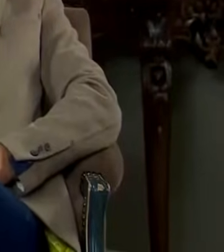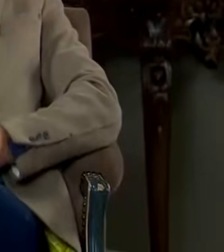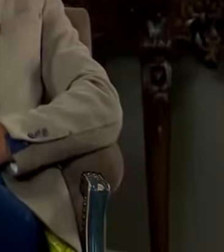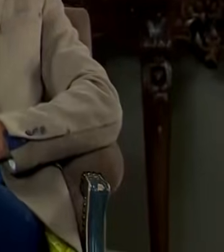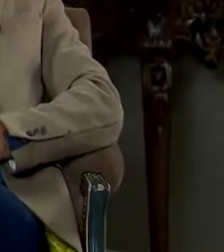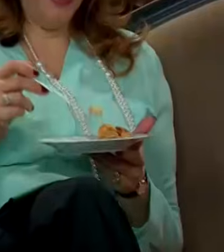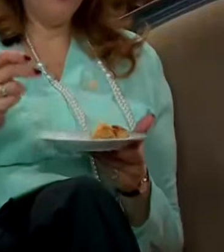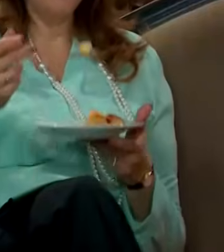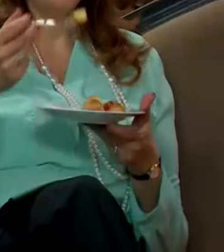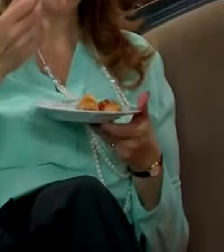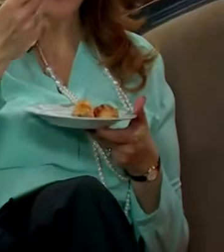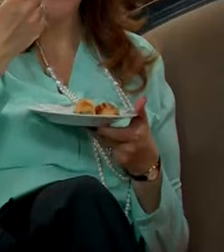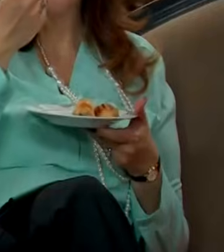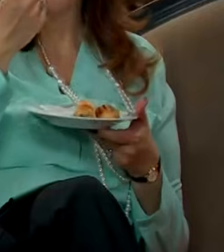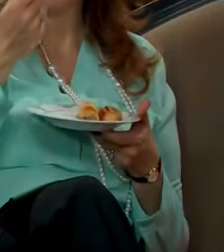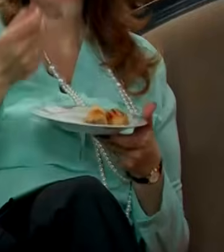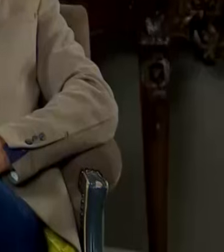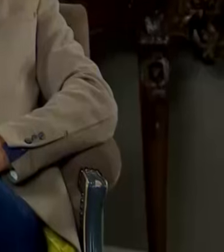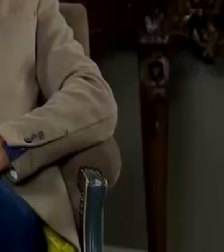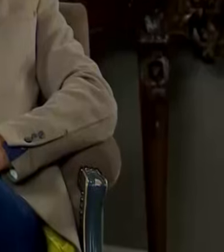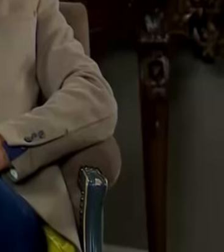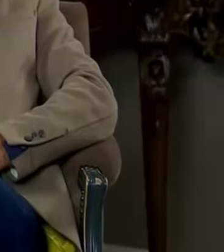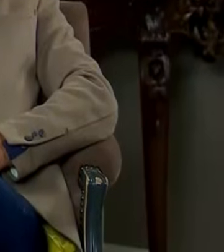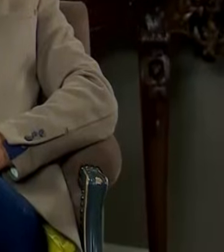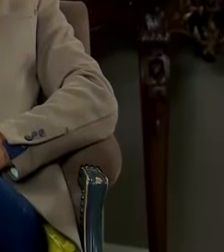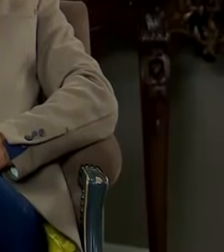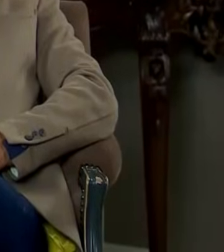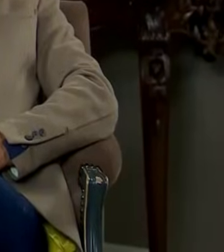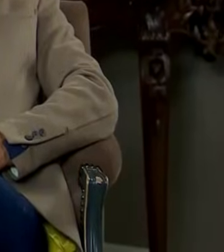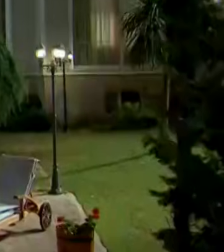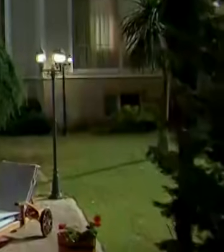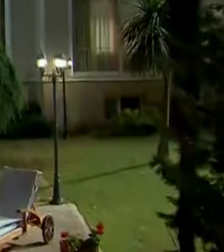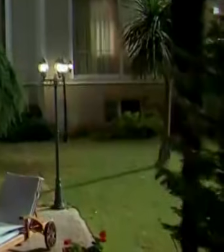Sarp renk vermemeye çalışıyor ama bozulduğu her halinden belli.